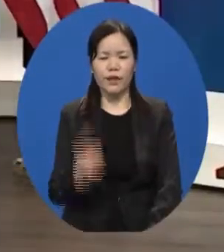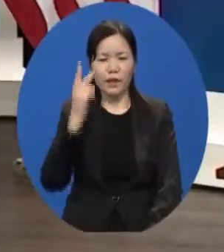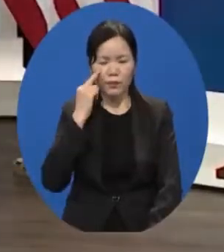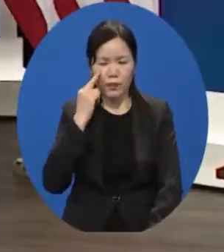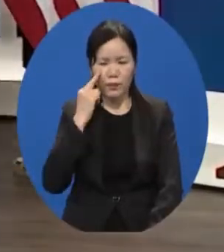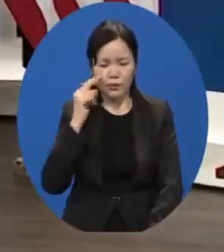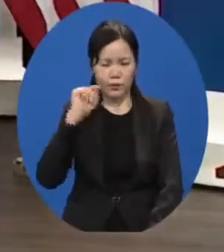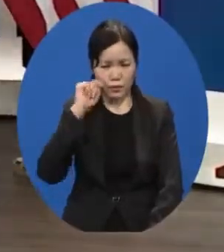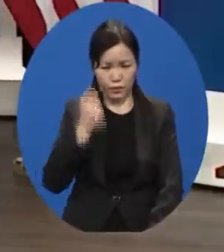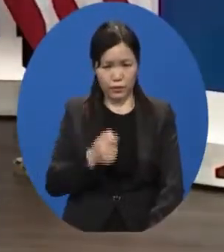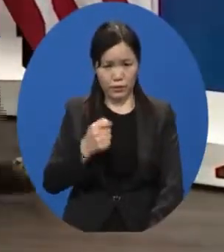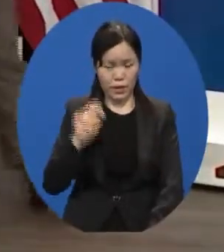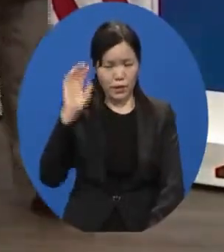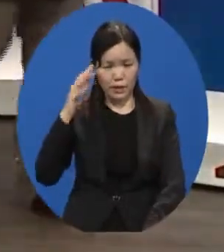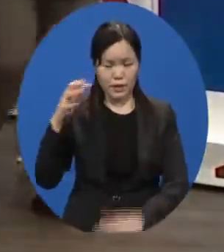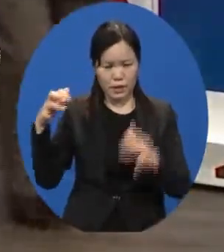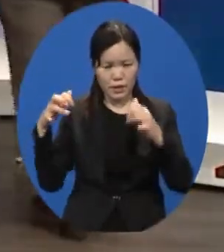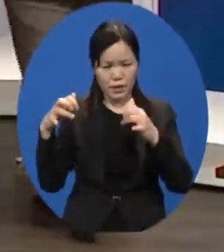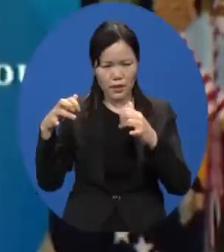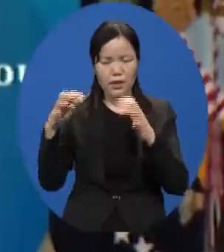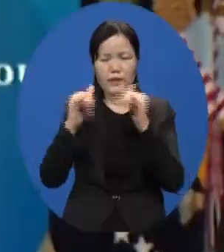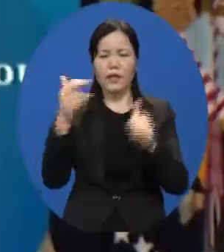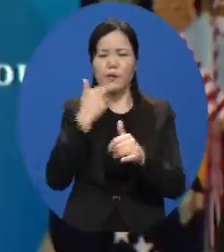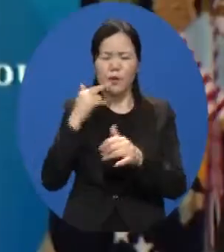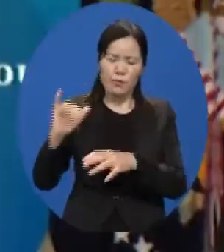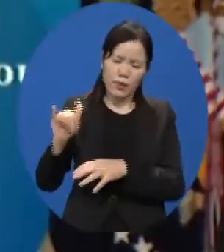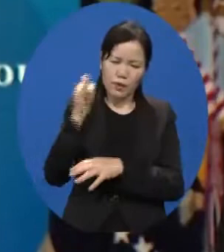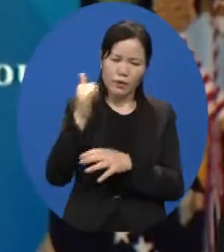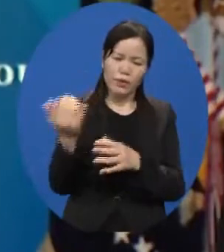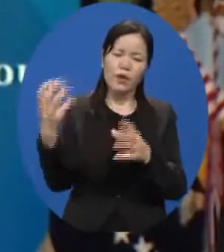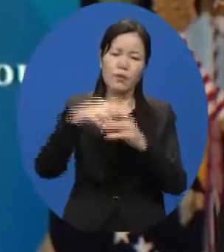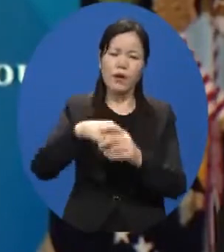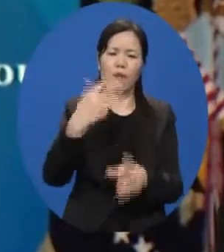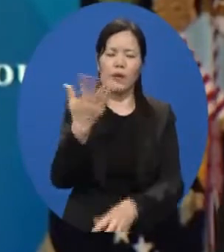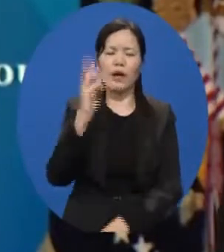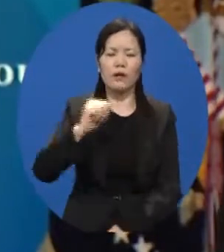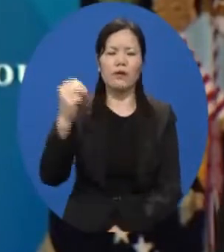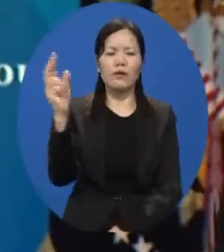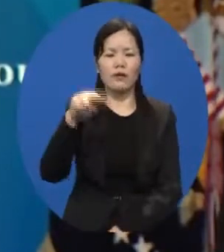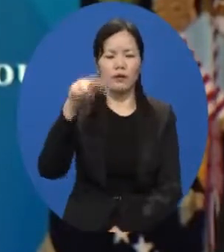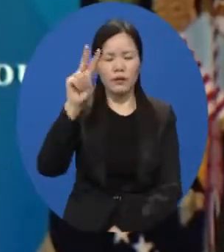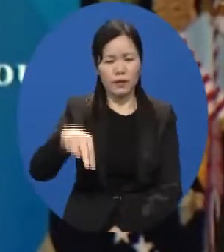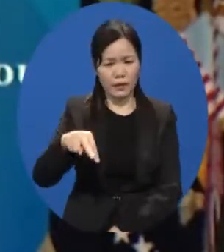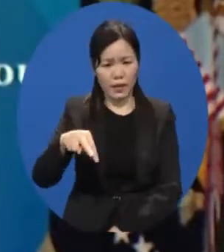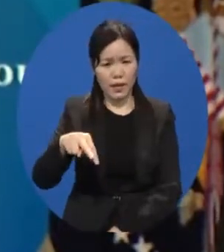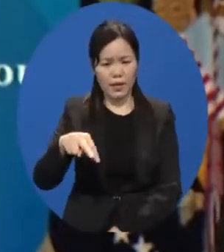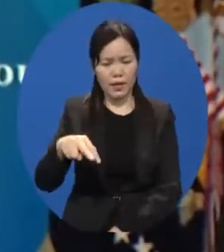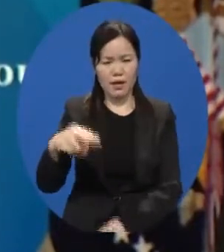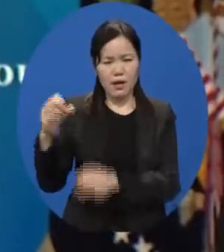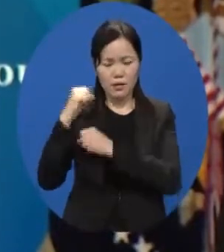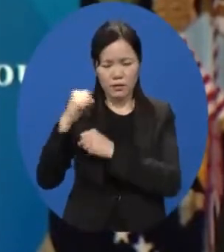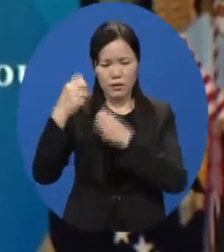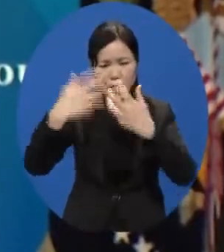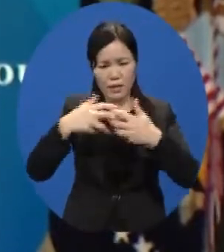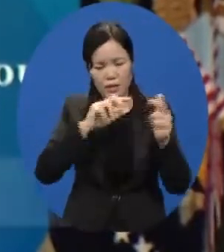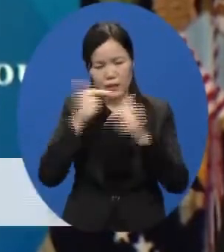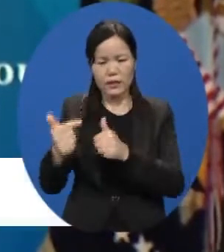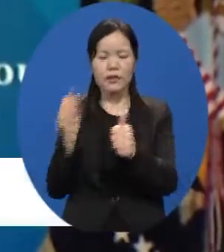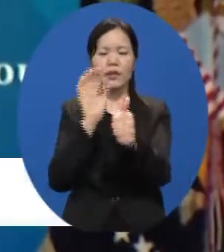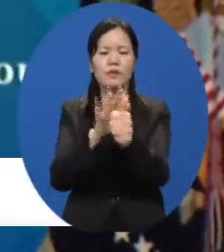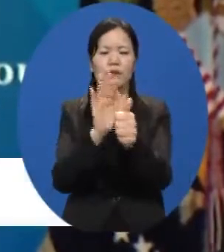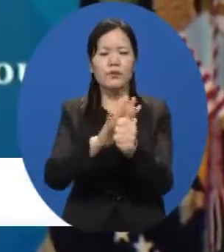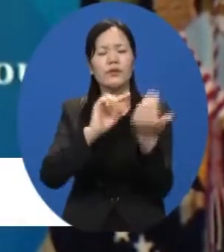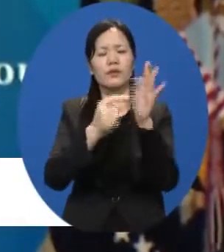미국은 우크라이나에 최신 무인 항공기 등 8억 달러, 약 9,876억 원 상당의 군사 장비를